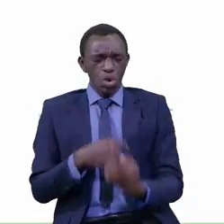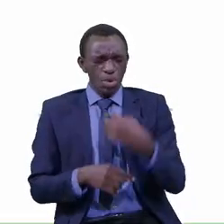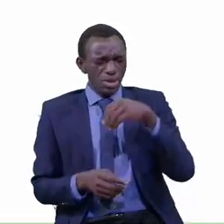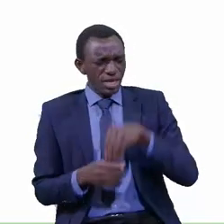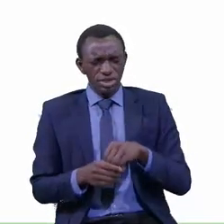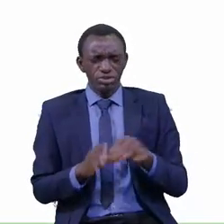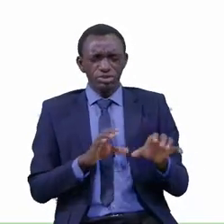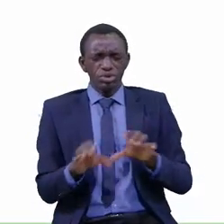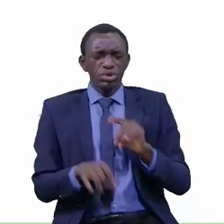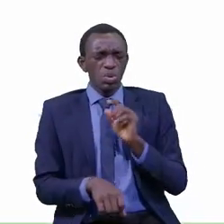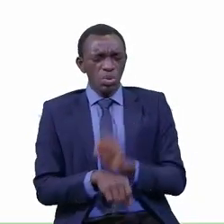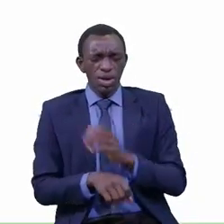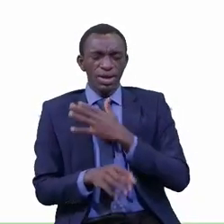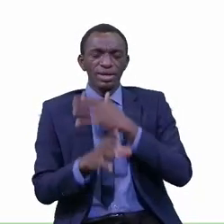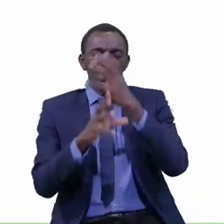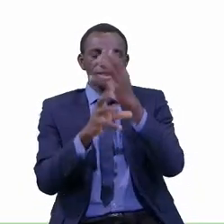et réalisent